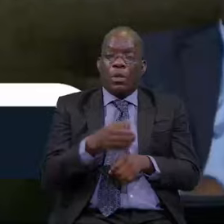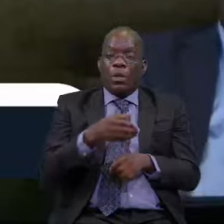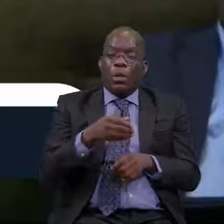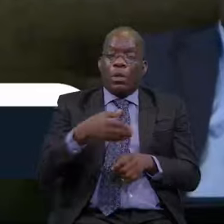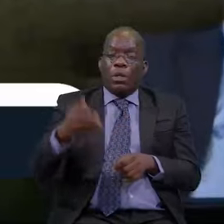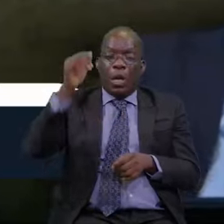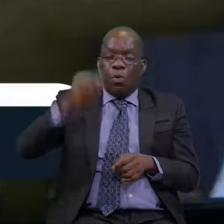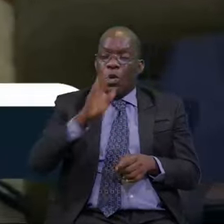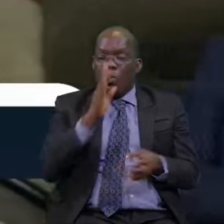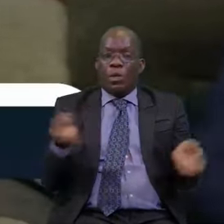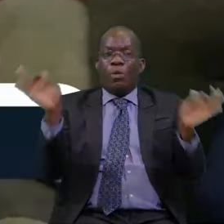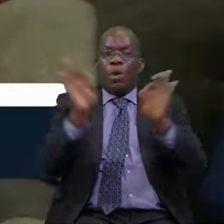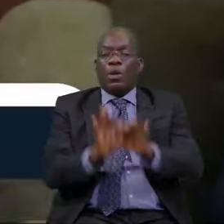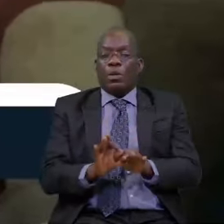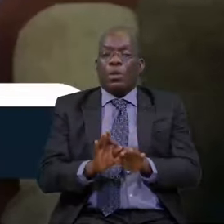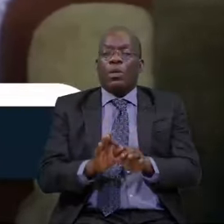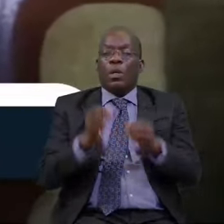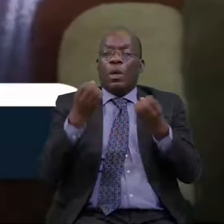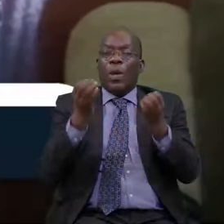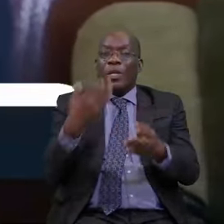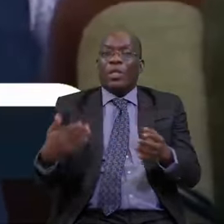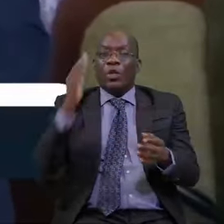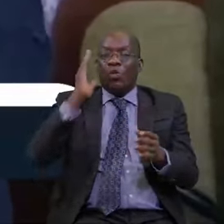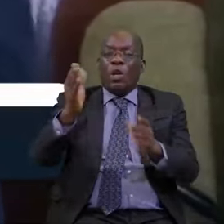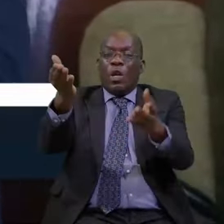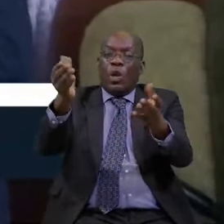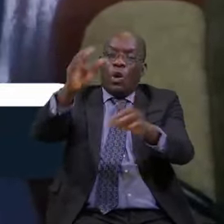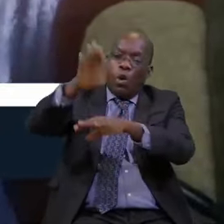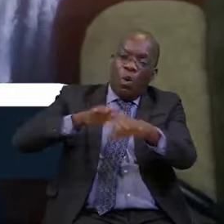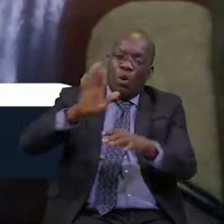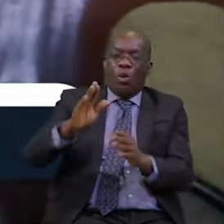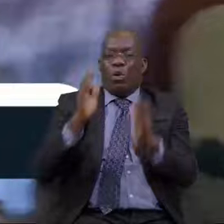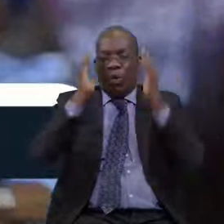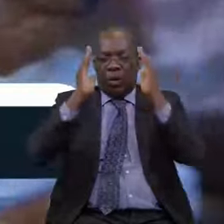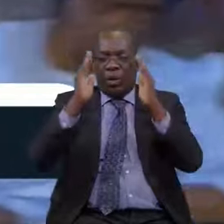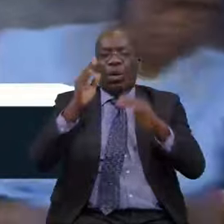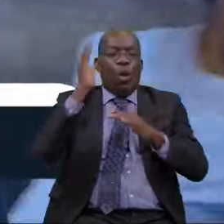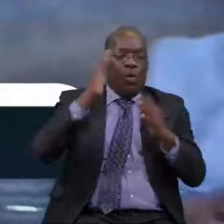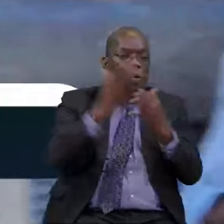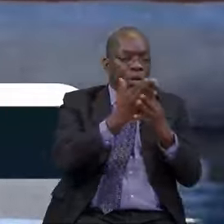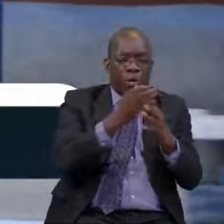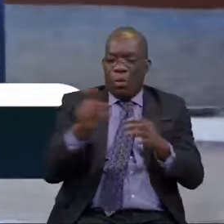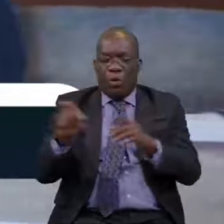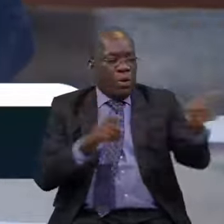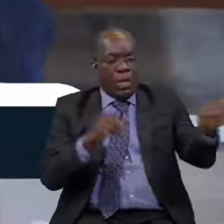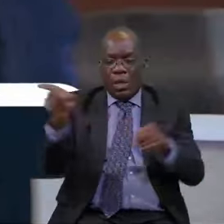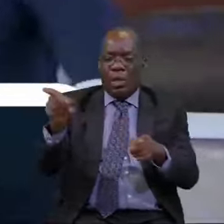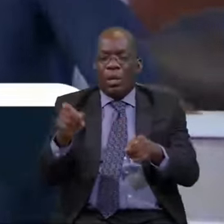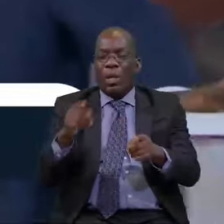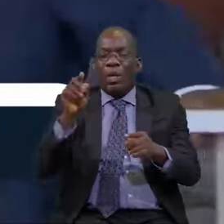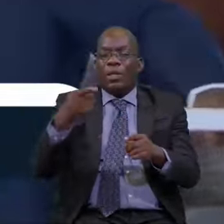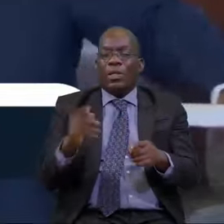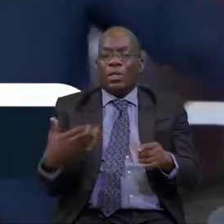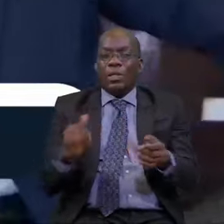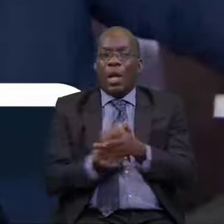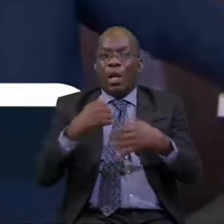faut une priorité. Beaucoup de choses vont attirer votre attention ici et là. Et les choses